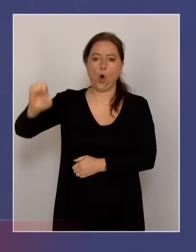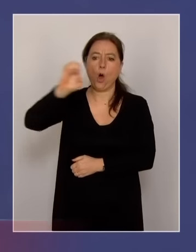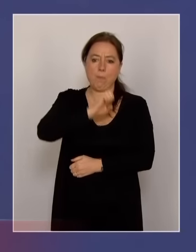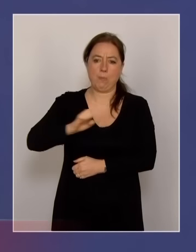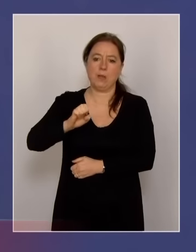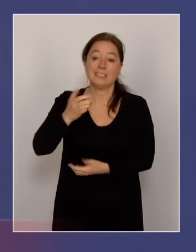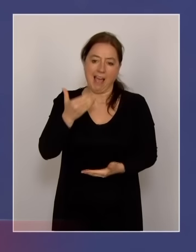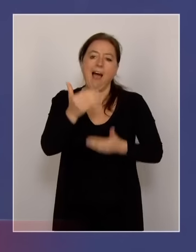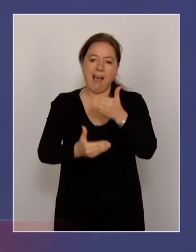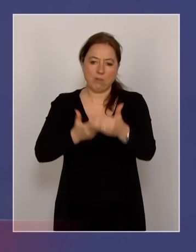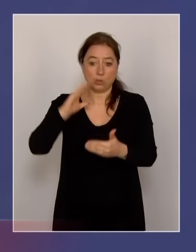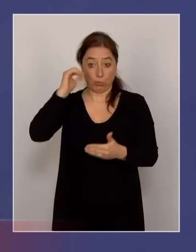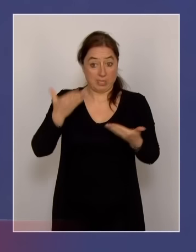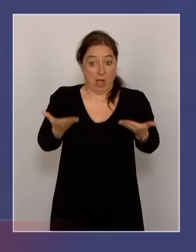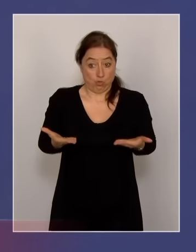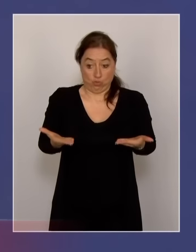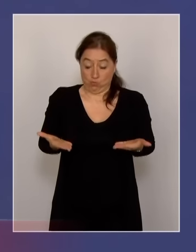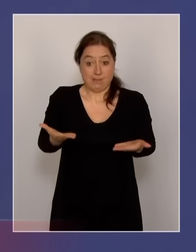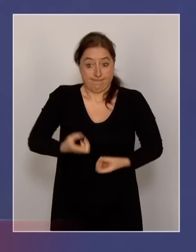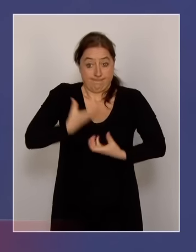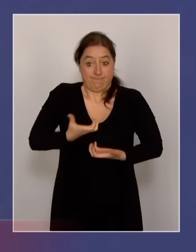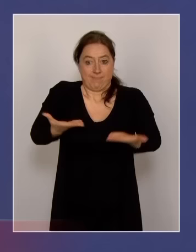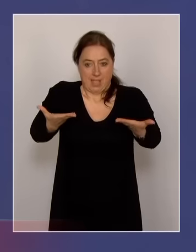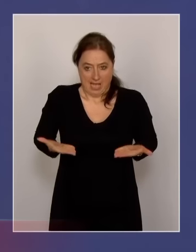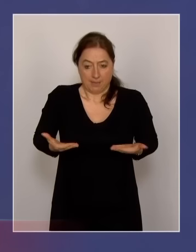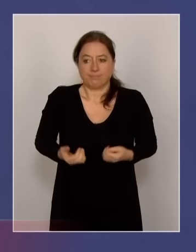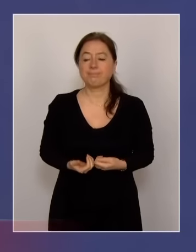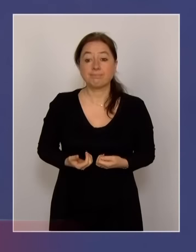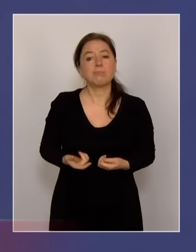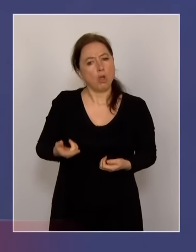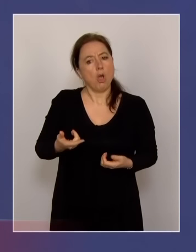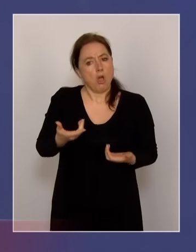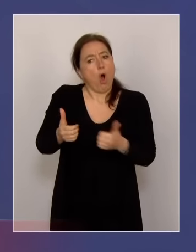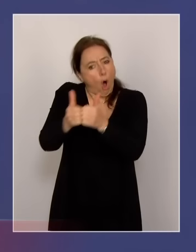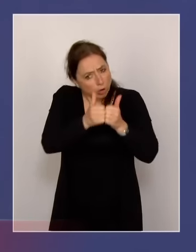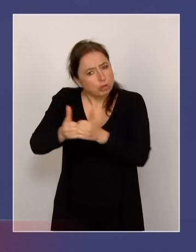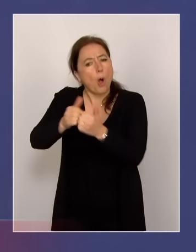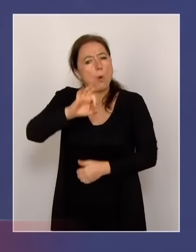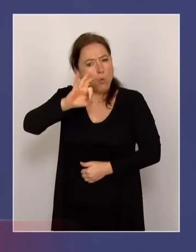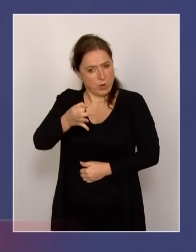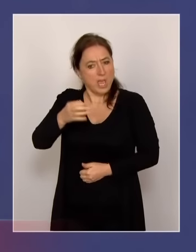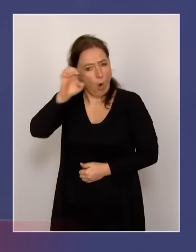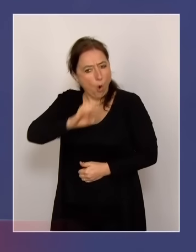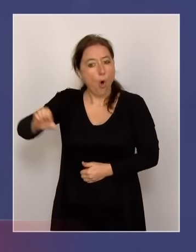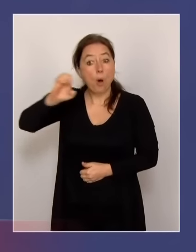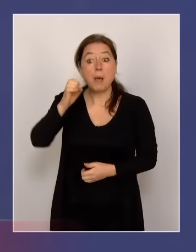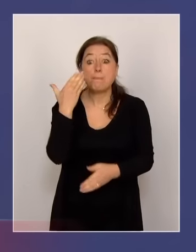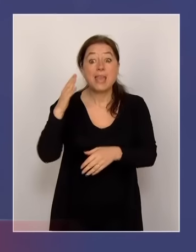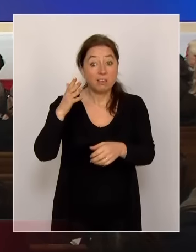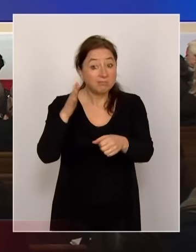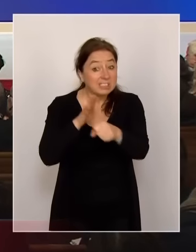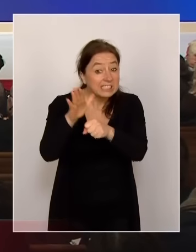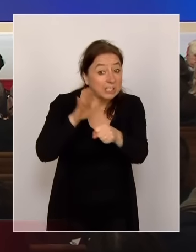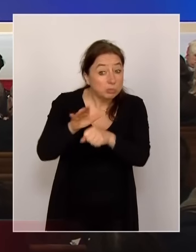'être là. Pour autant, est-ce suffisant ? Est que je peux me présenter devant vous avec un discours de satisfait kit,